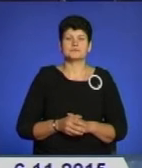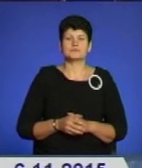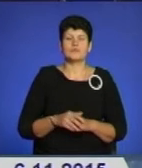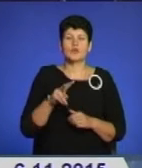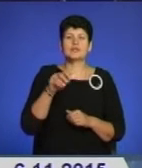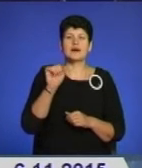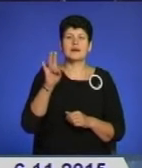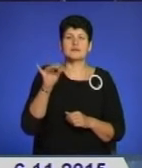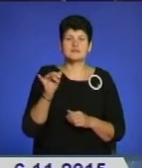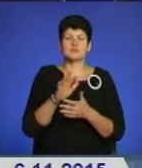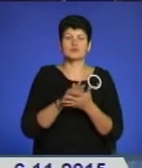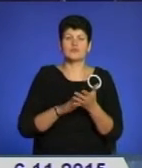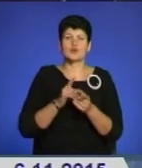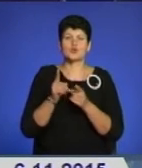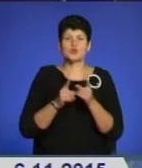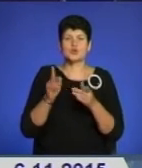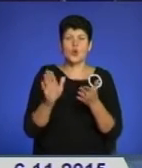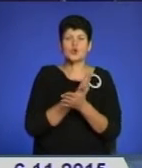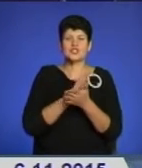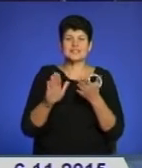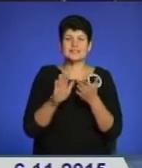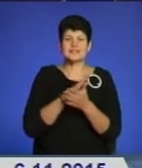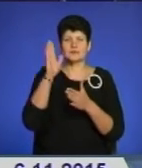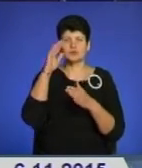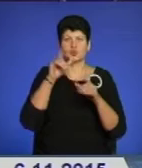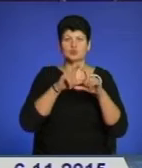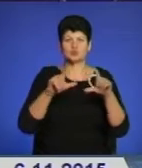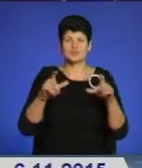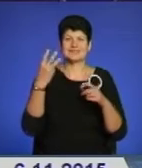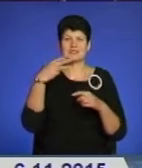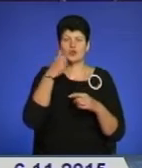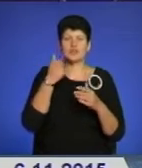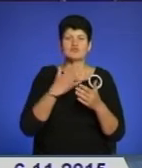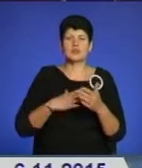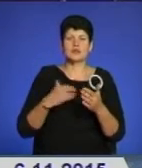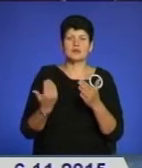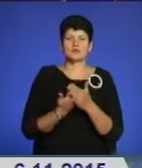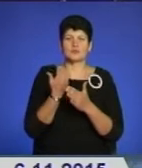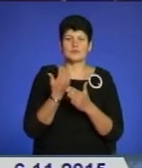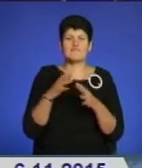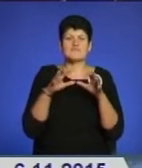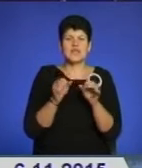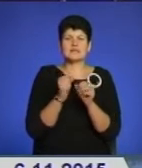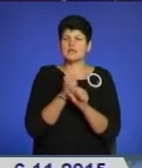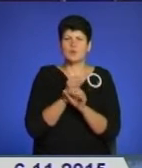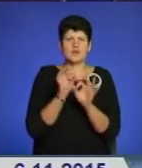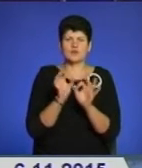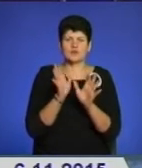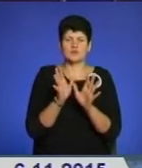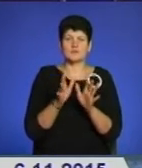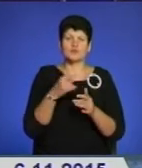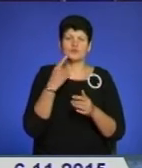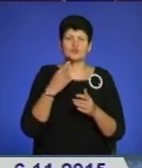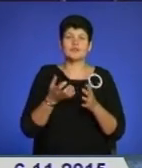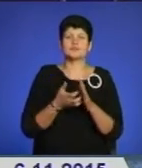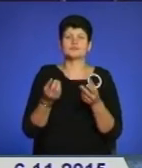У Ланівцях триває реконструкція водоочисних споруд. Майже 30 років люди чекали на їх оновлення, однак влада не робила нічого, посилаючись на